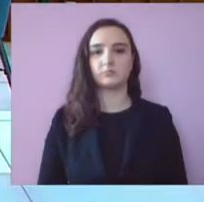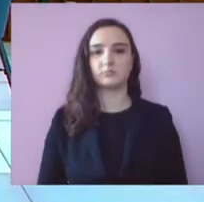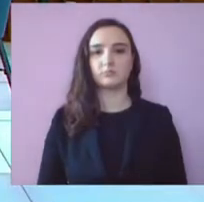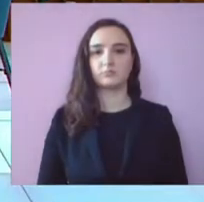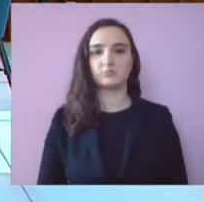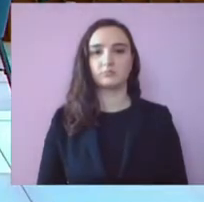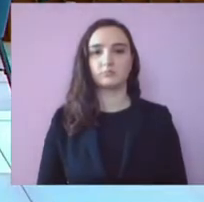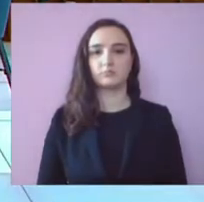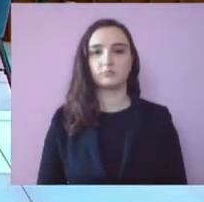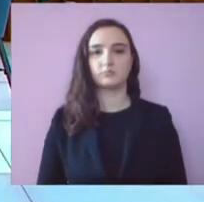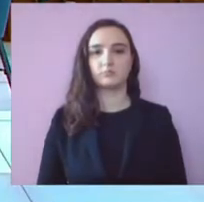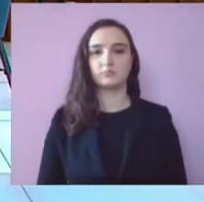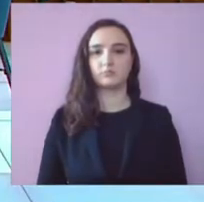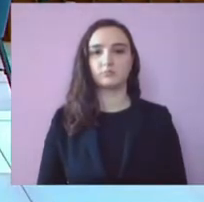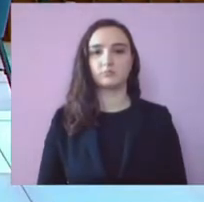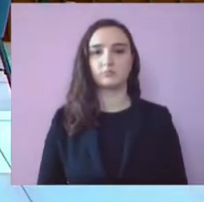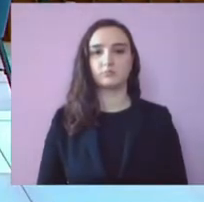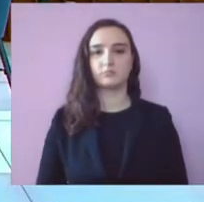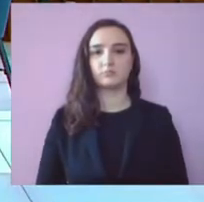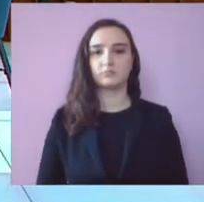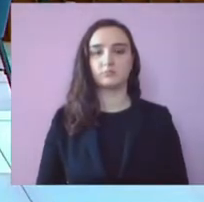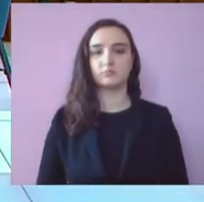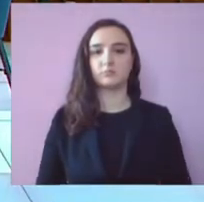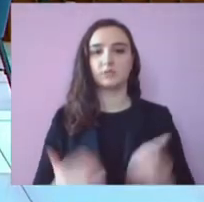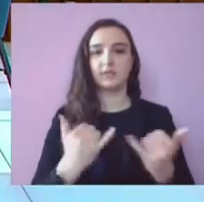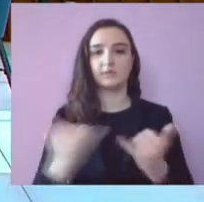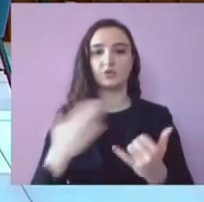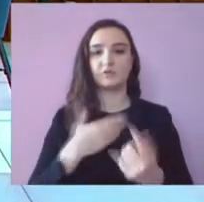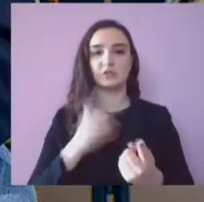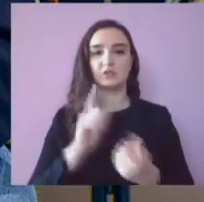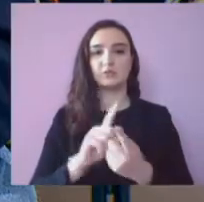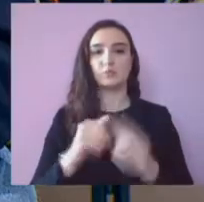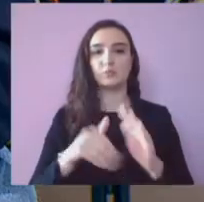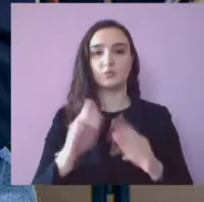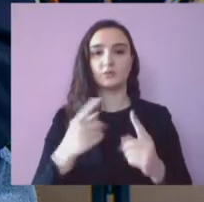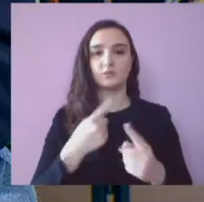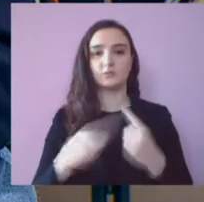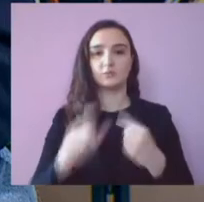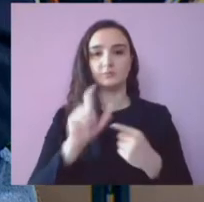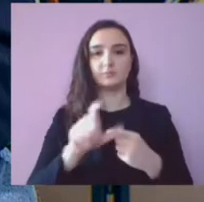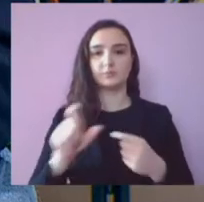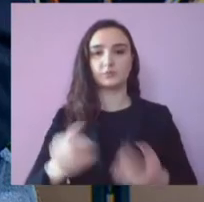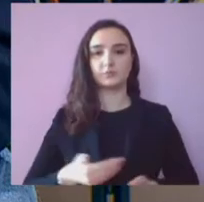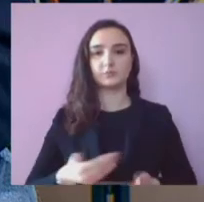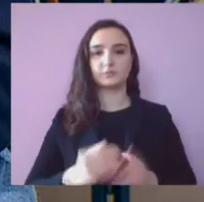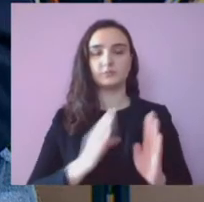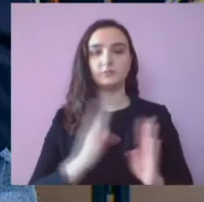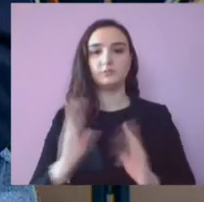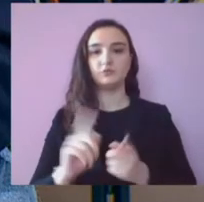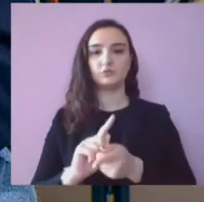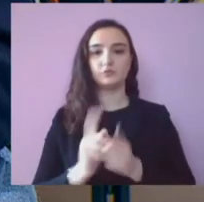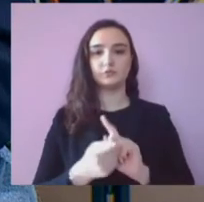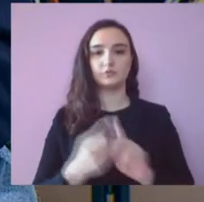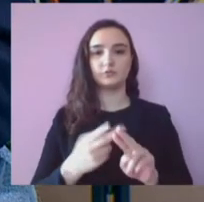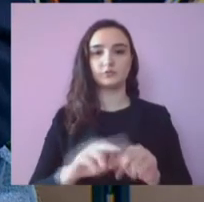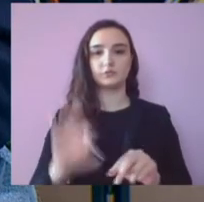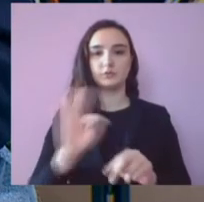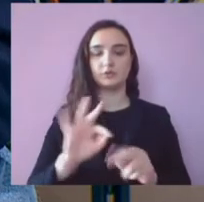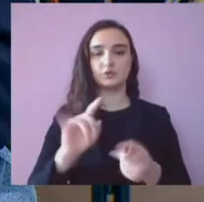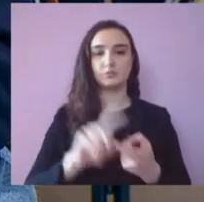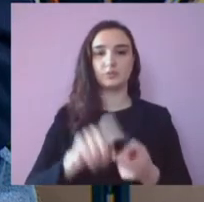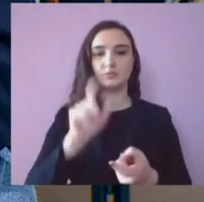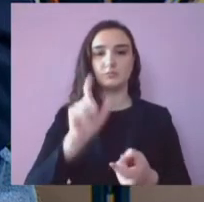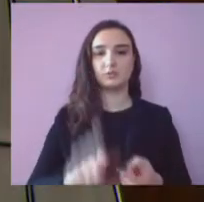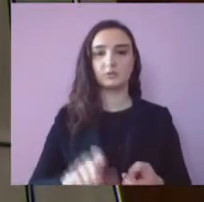უფრო განსხვავებულია, იმიტომ რომ შეიცვალა ადამიანების ცხოვრების წესი და ეს შეეხო არა მარტო ადამიანების